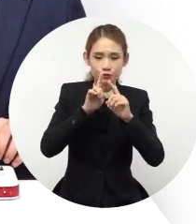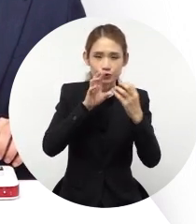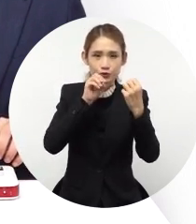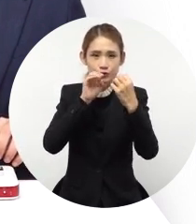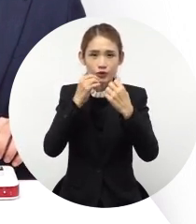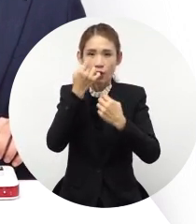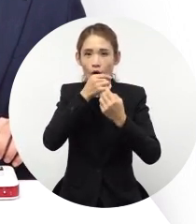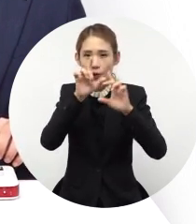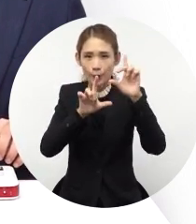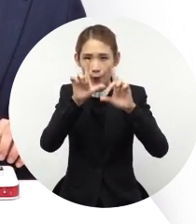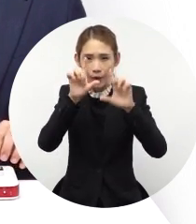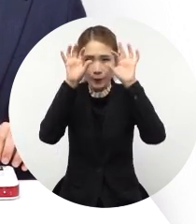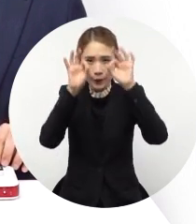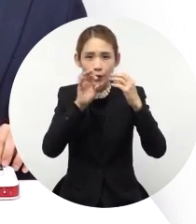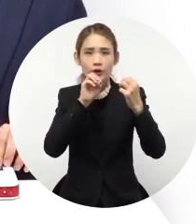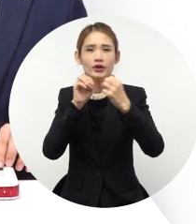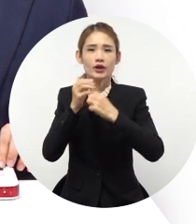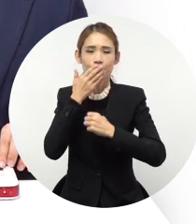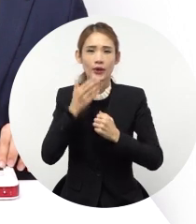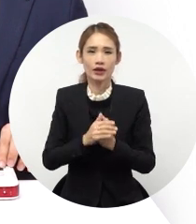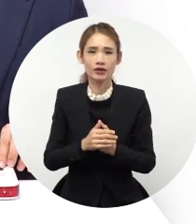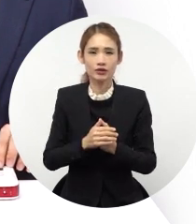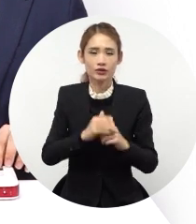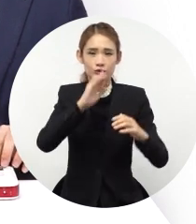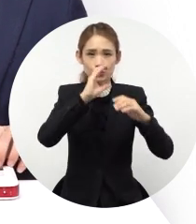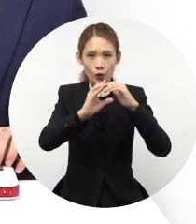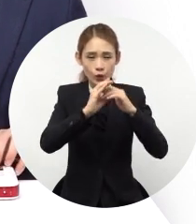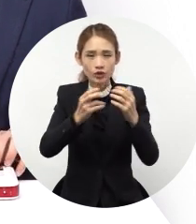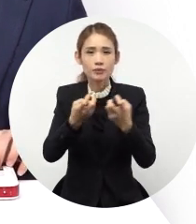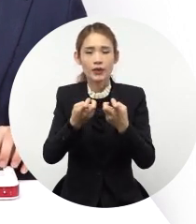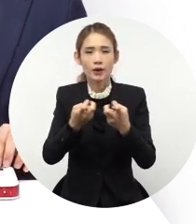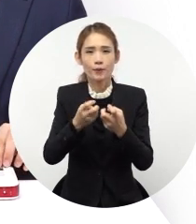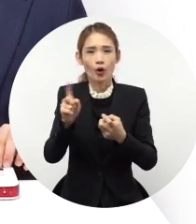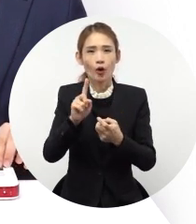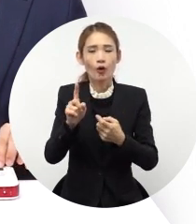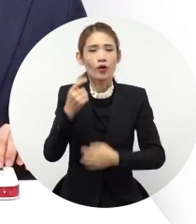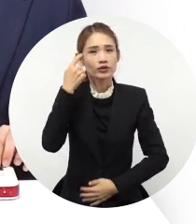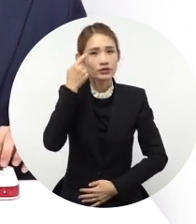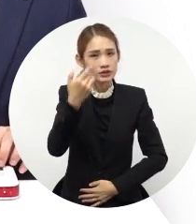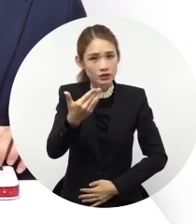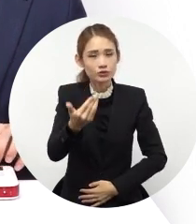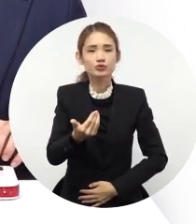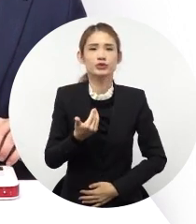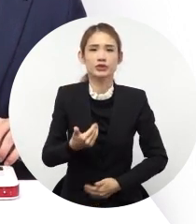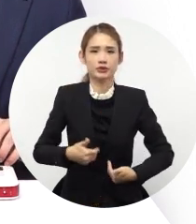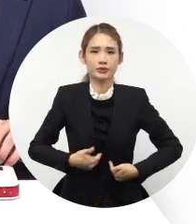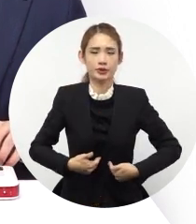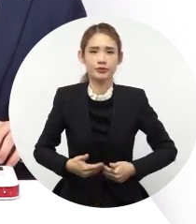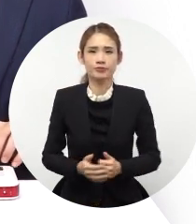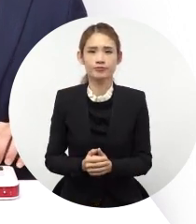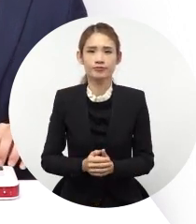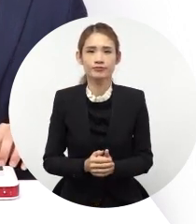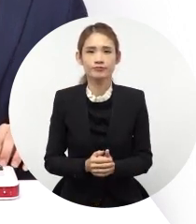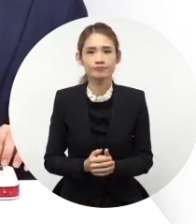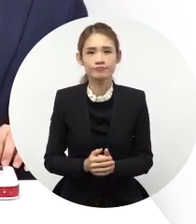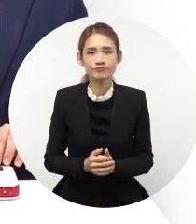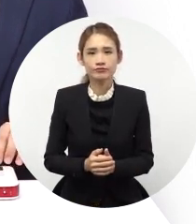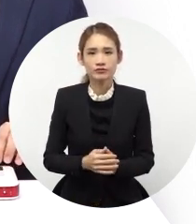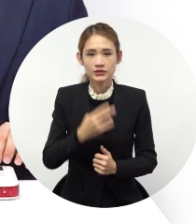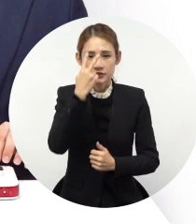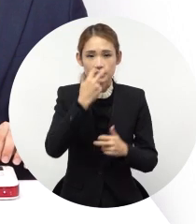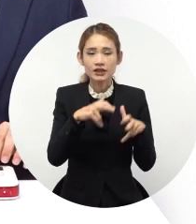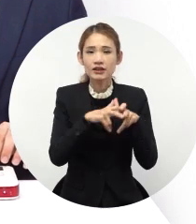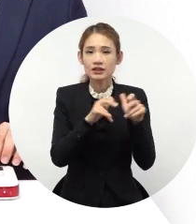구어로 이야기를 하는 분들도 있기 때문에 어떻게 소통하면 좋을지 질문을 미리 해 두셔야겠고요.